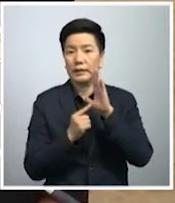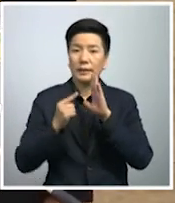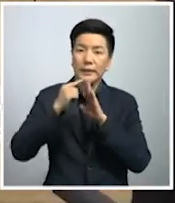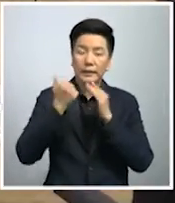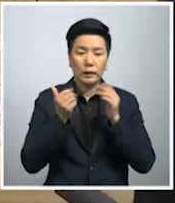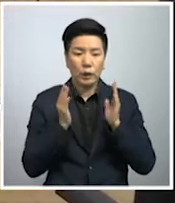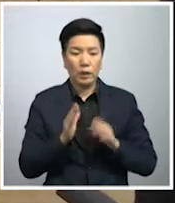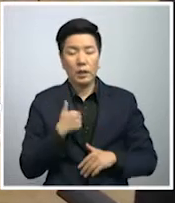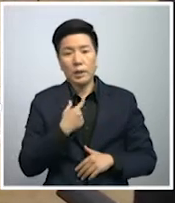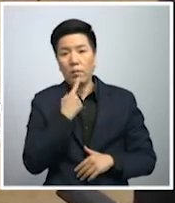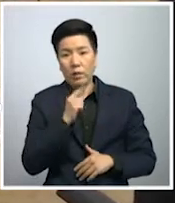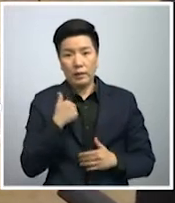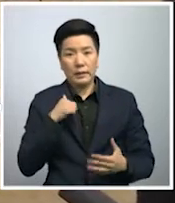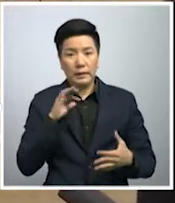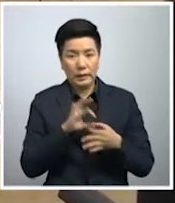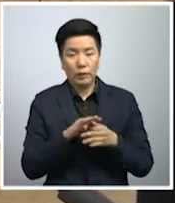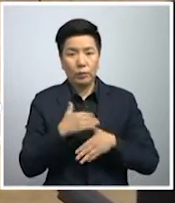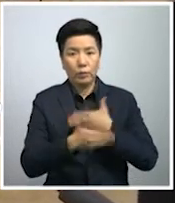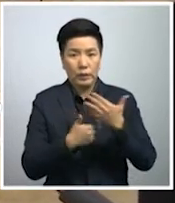นายพลเอกสกนธ์สัจจานิตย์รองประธานคณะกรรมการสมาชิกวุฒิสภาพบประชาชนในพื้นที่จังหวัดภาคเหนือตอนบนคนที่1